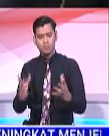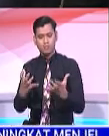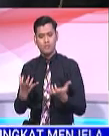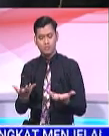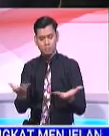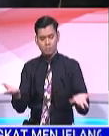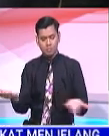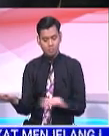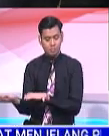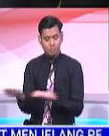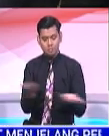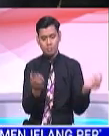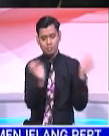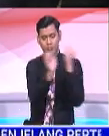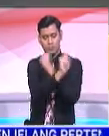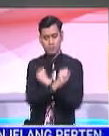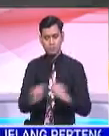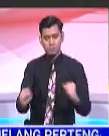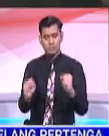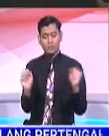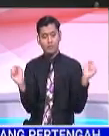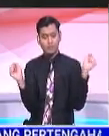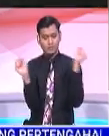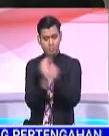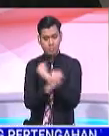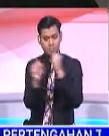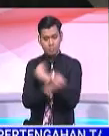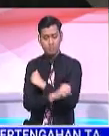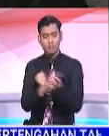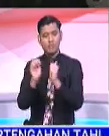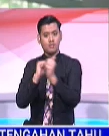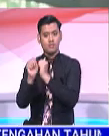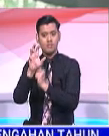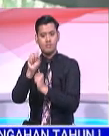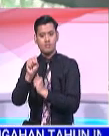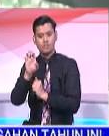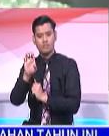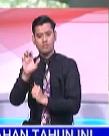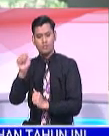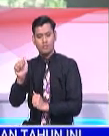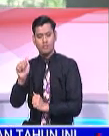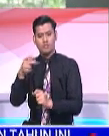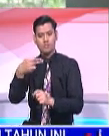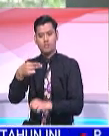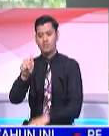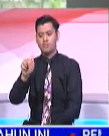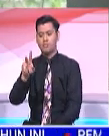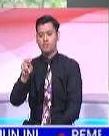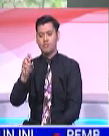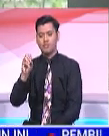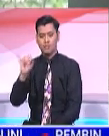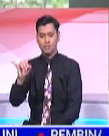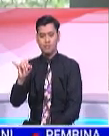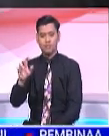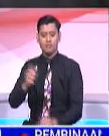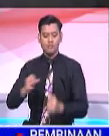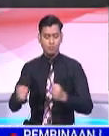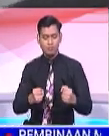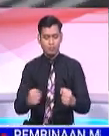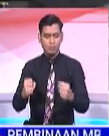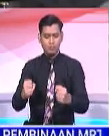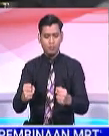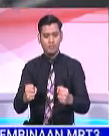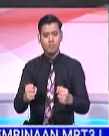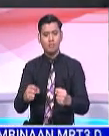membawa cabaran Malaysia di Sukan SEA 2021 Hanoi November depan. Pelumba Downhill Terengganu iaitu Sani Syahmi